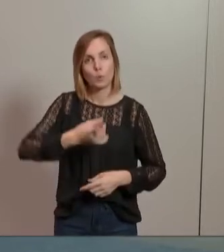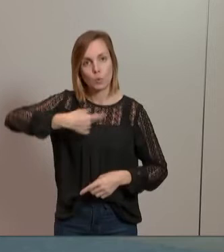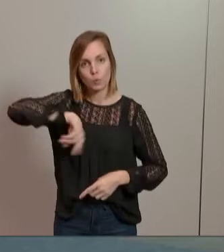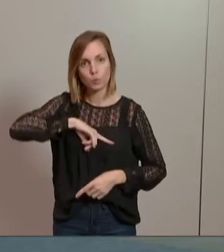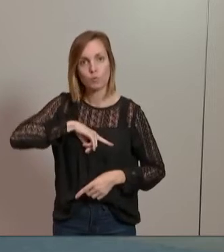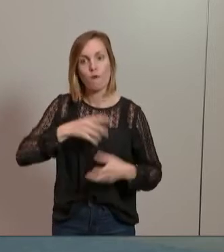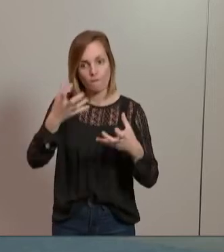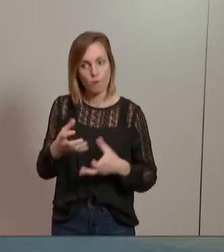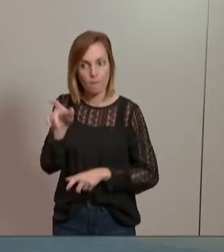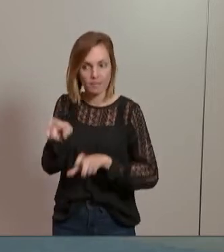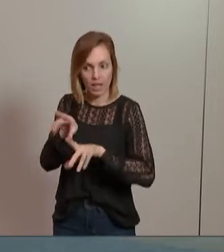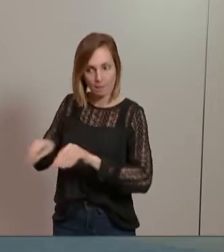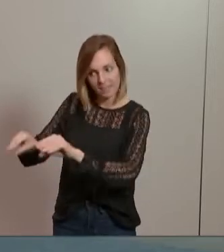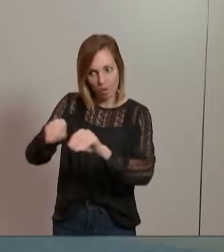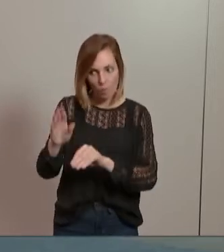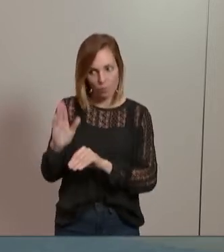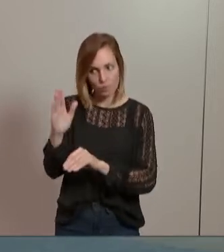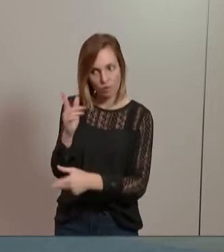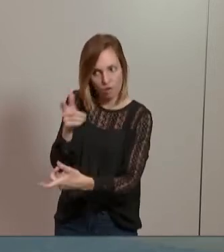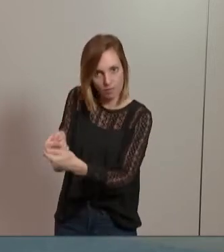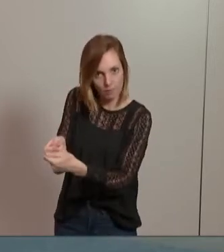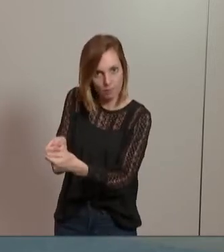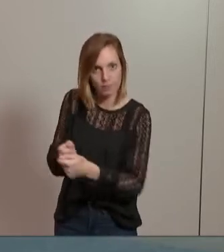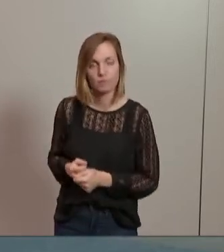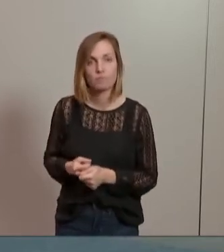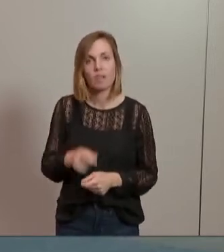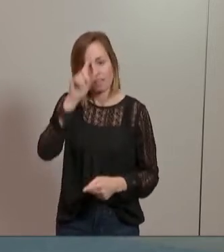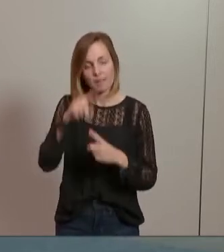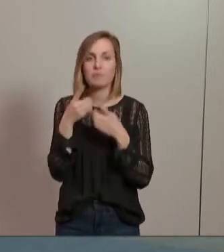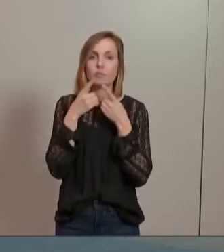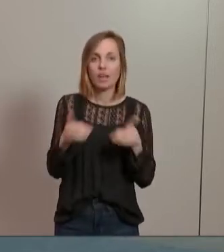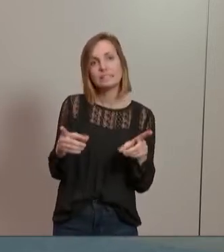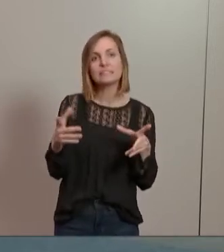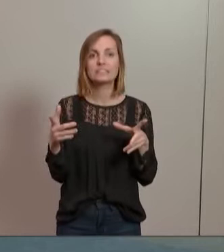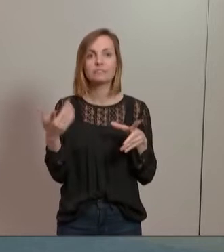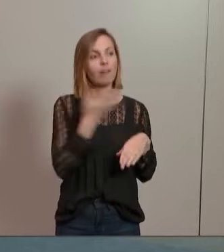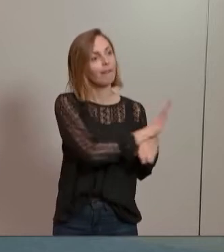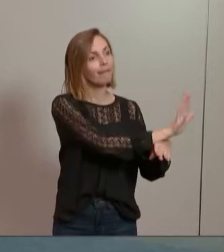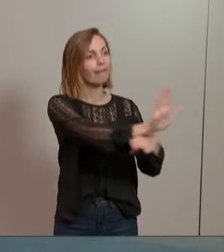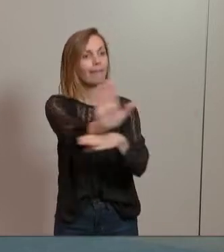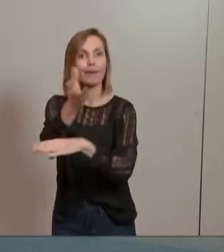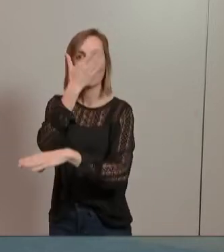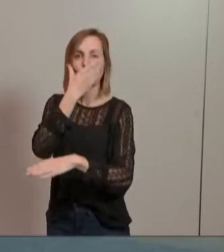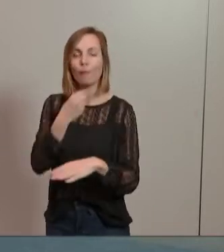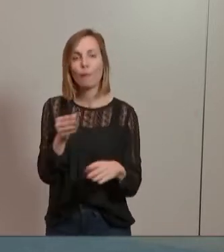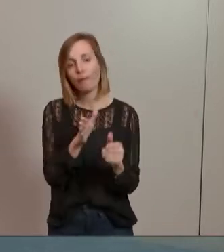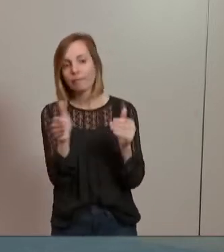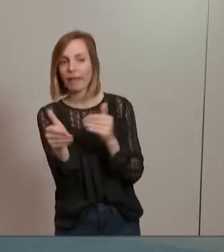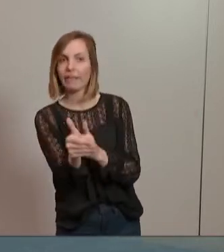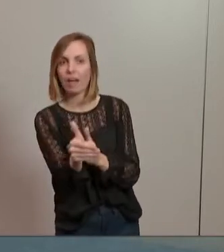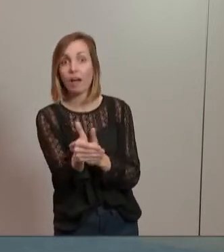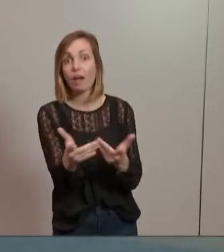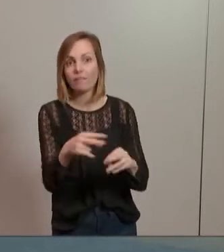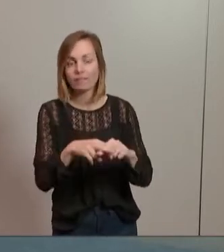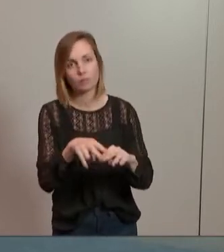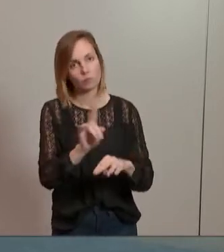répondre aux habitants. Il ne s'agit pas d'utiliser la démocratie participative comme vitrine ou caution sans prendre garde à notre capacité